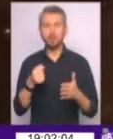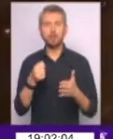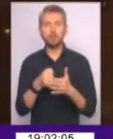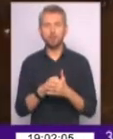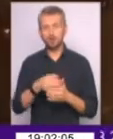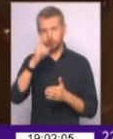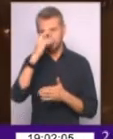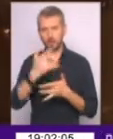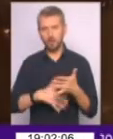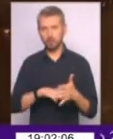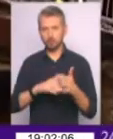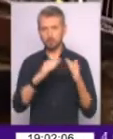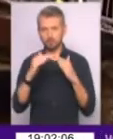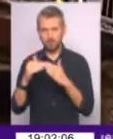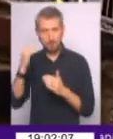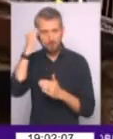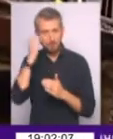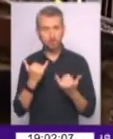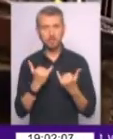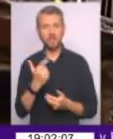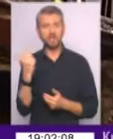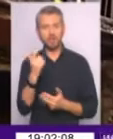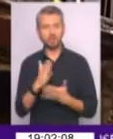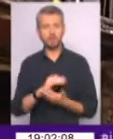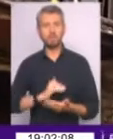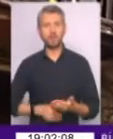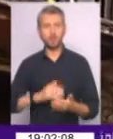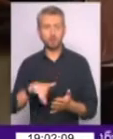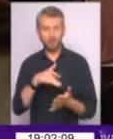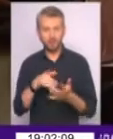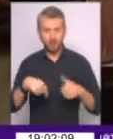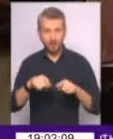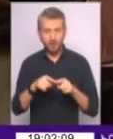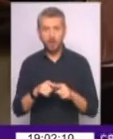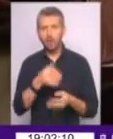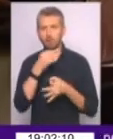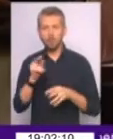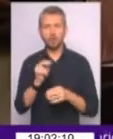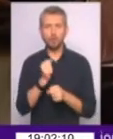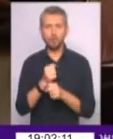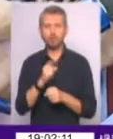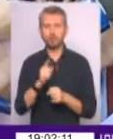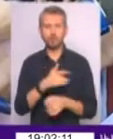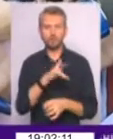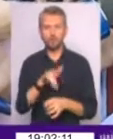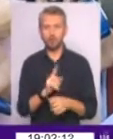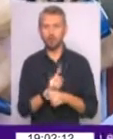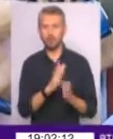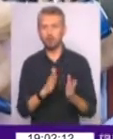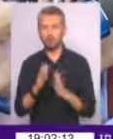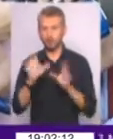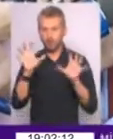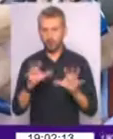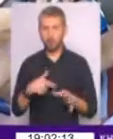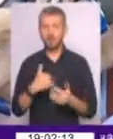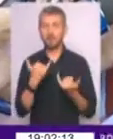реєстру нерухомих пам'яток. І хоч нині його власником є приватна організація, будь-які роботи тут суворо регламентує закон. Я звертаюся